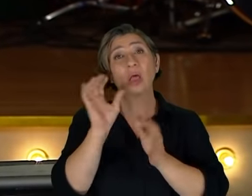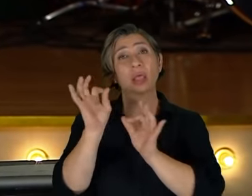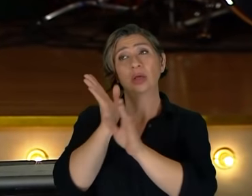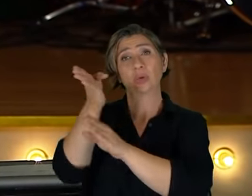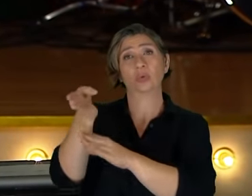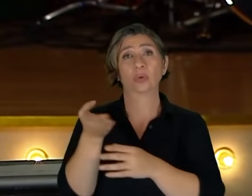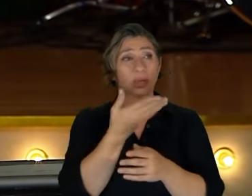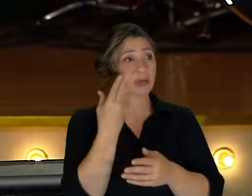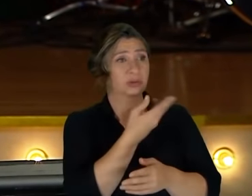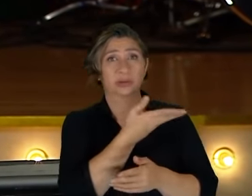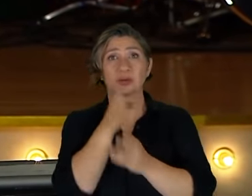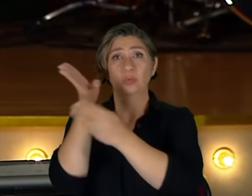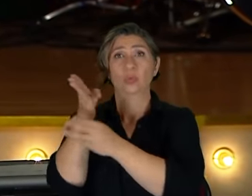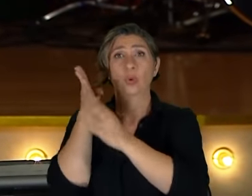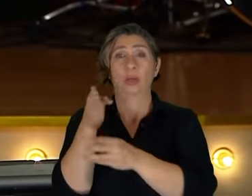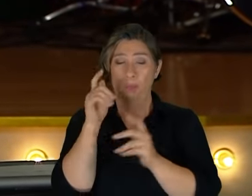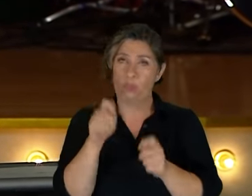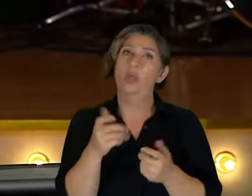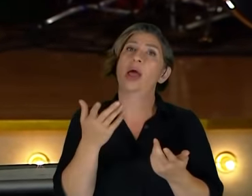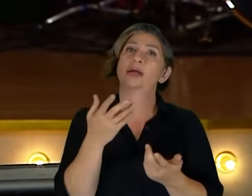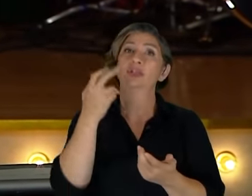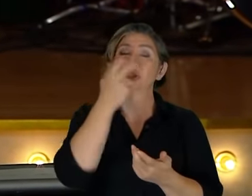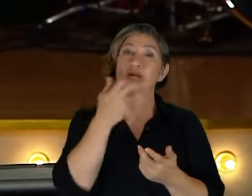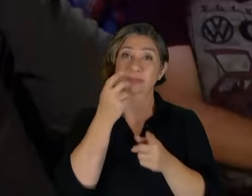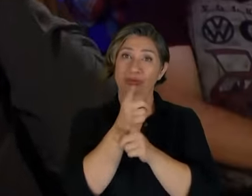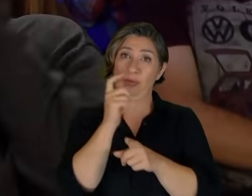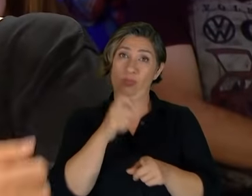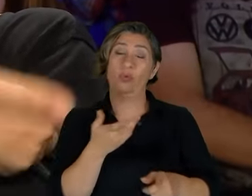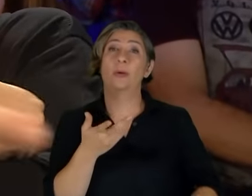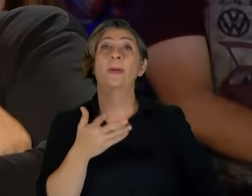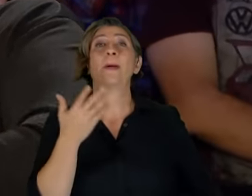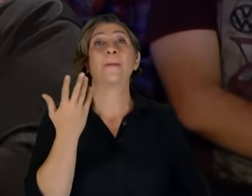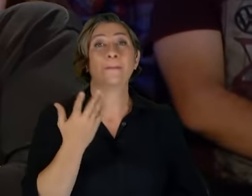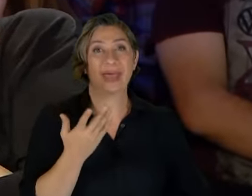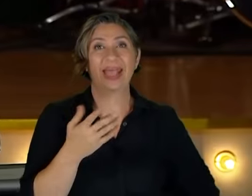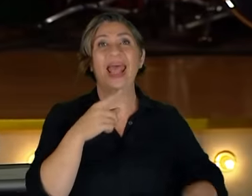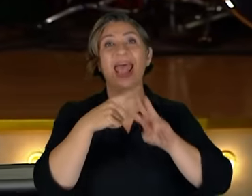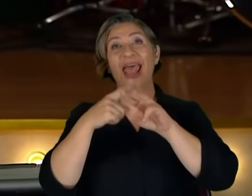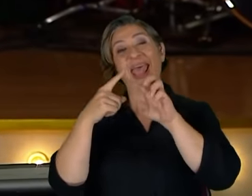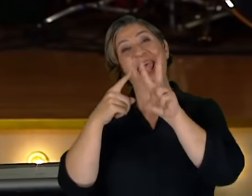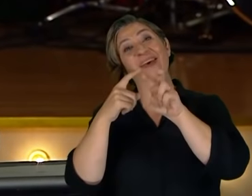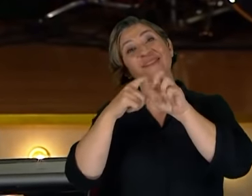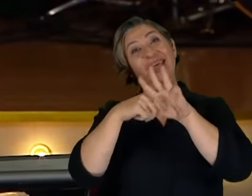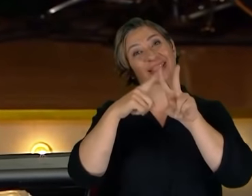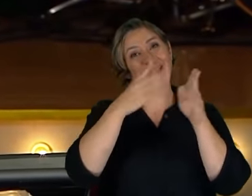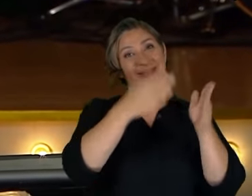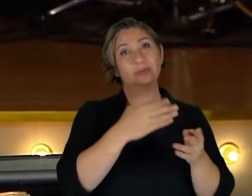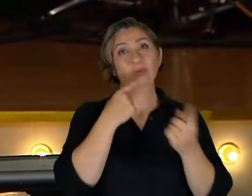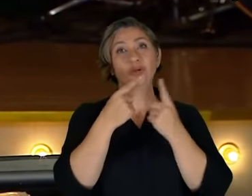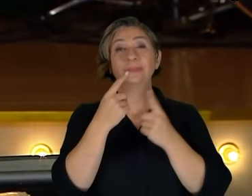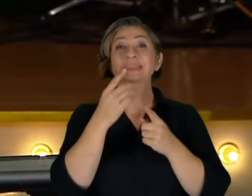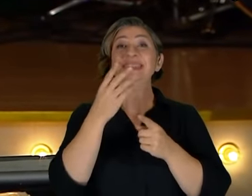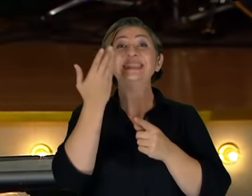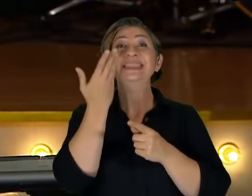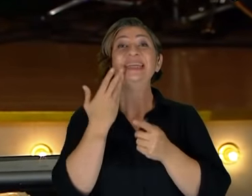ayol. Yani onda yapıyorlar ya şarkıcılar filan. Evet. Peki biraz Evrencan'dan söz edelim. Ne demek